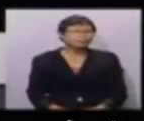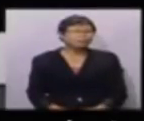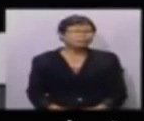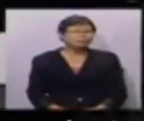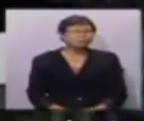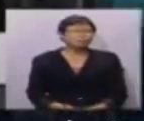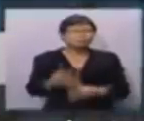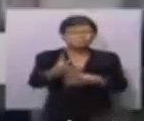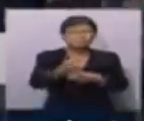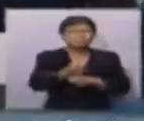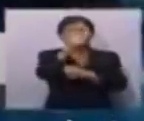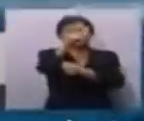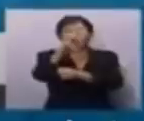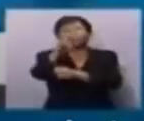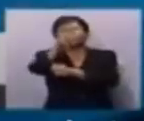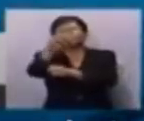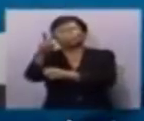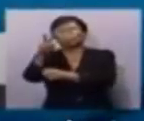Mereka mengumpul